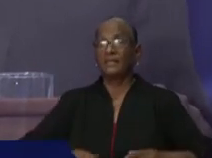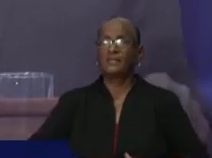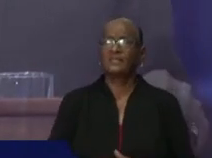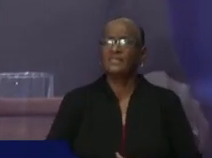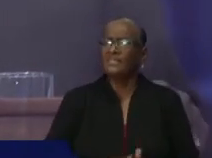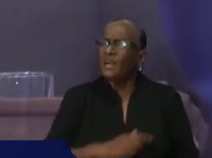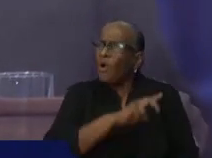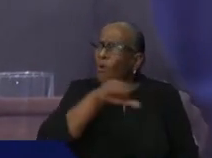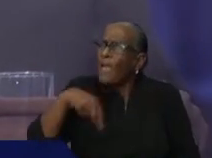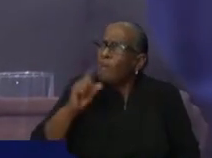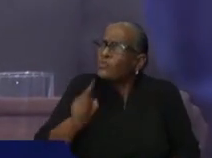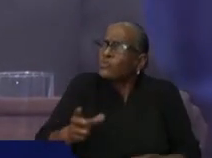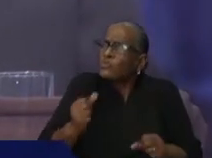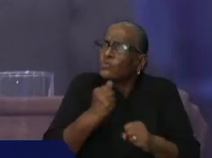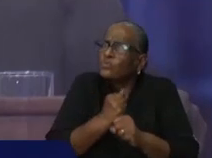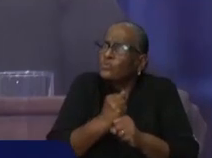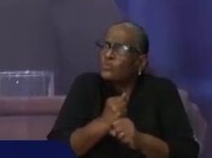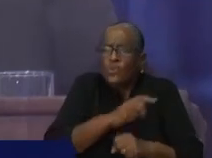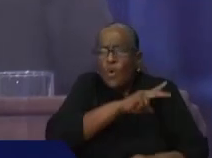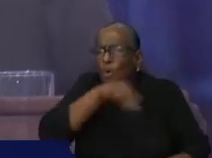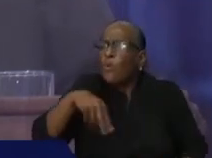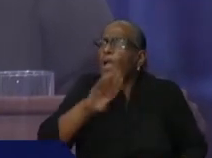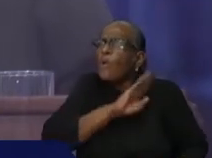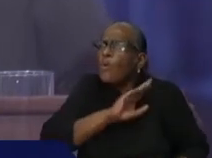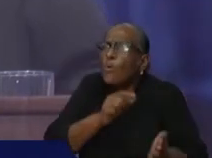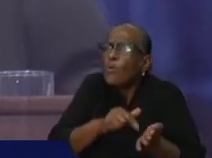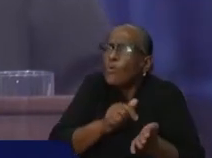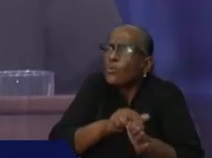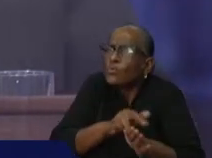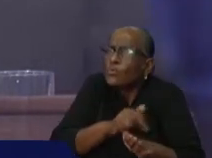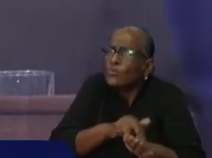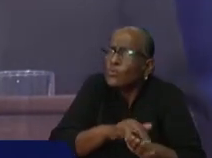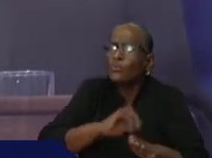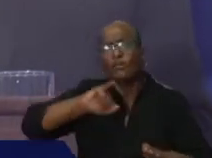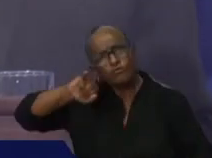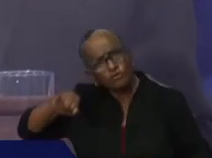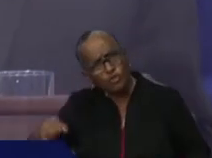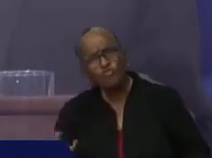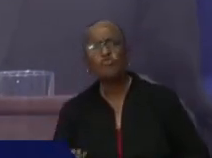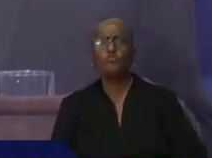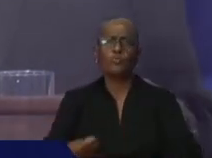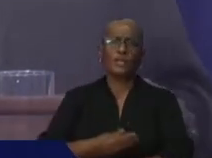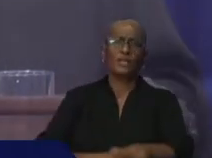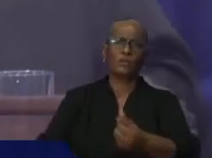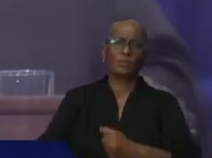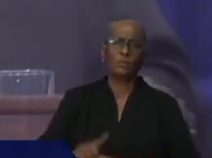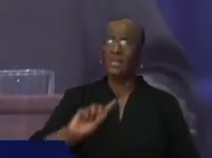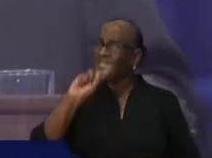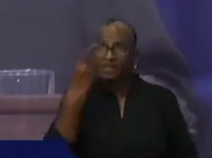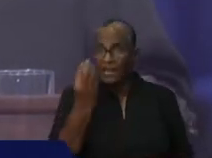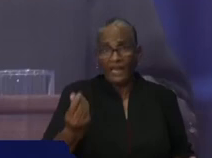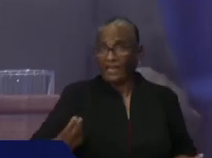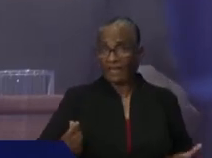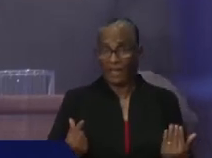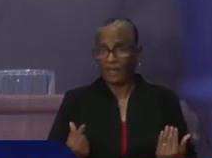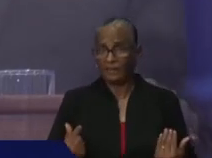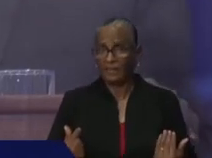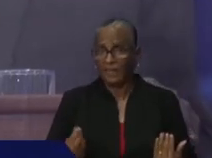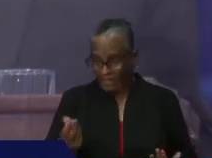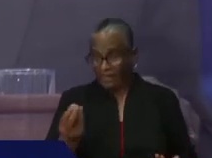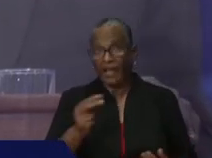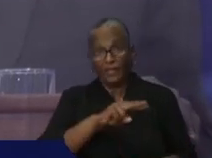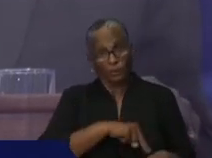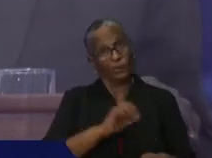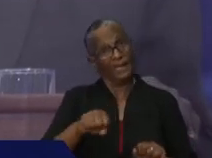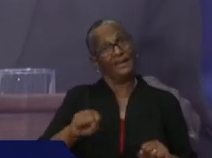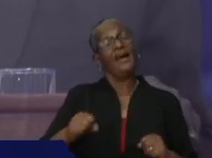dan moeten we dat ook doen. Omdat wij ook nodig hebben voor die hervorming van die economie. Niet alleen voor het geld. Natuurlijk hebben we geld nodig,